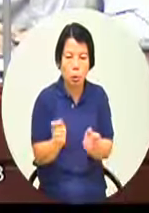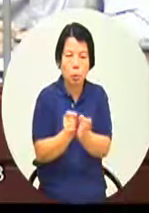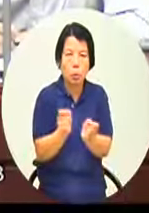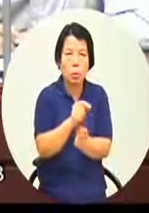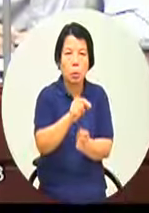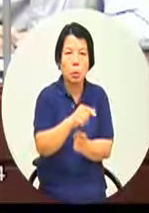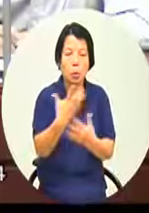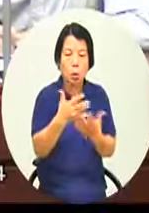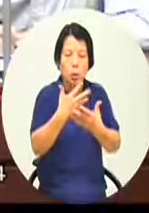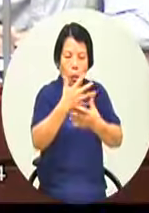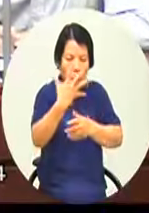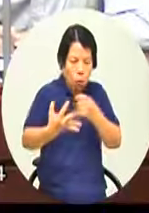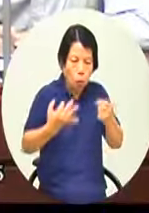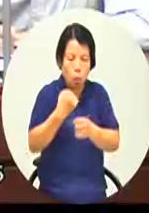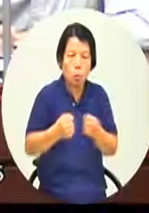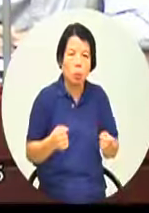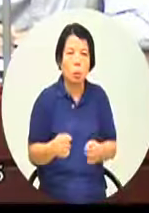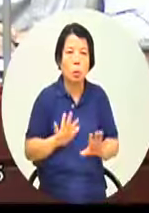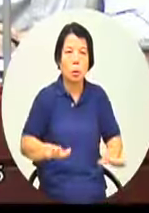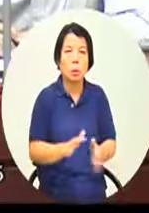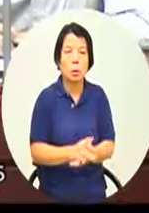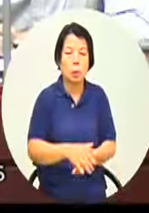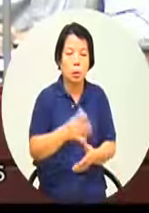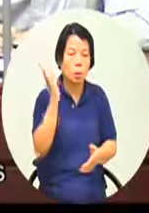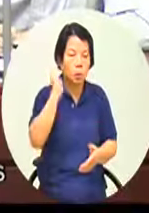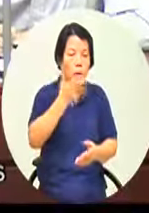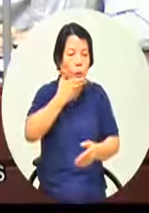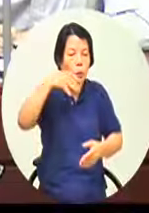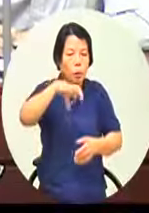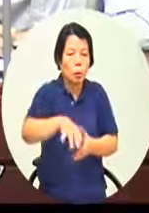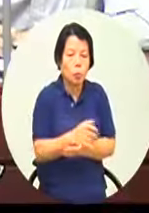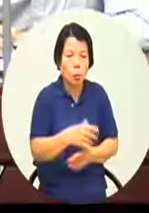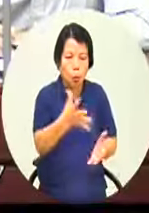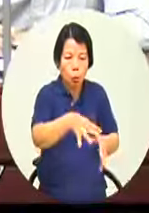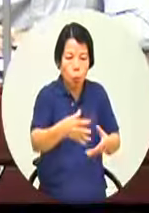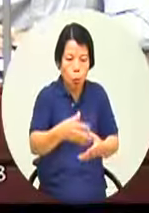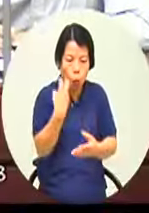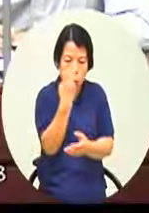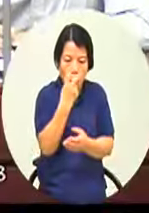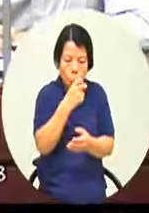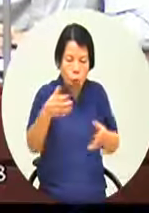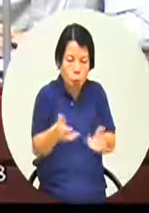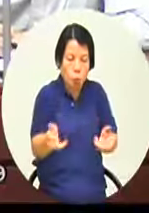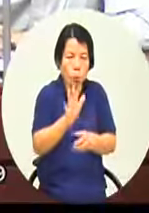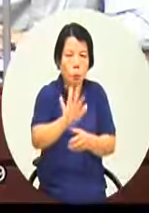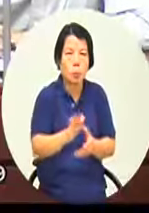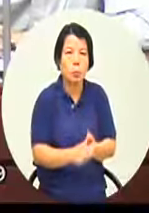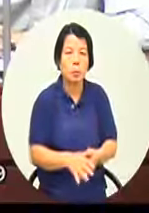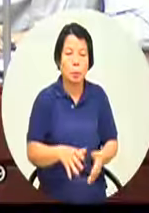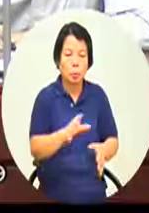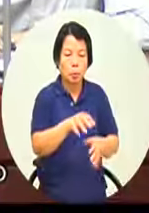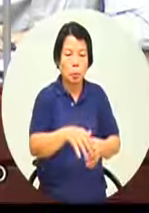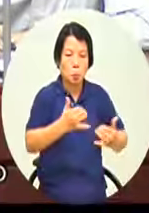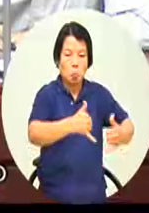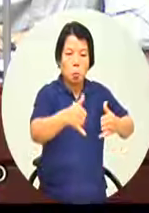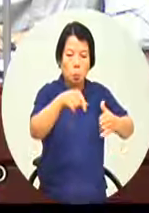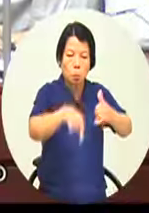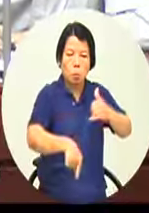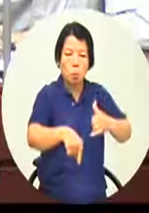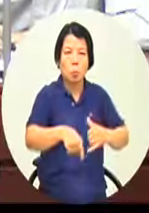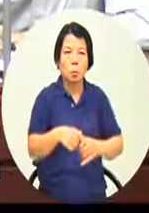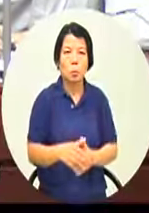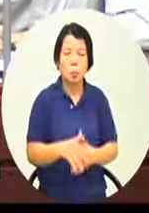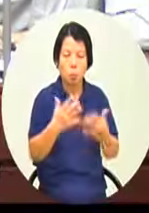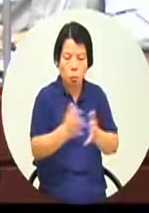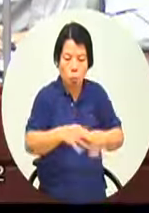非常多年来已经我们有水利局有列管的，那因为这个地方很多的那个道路下面都是那个